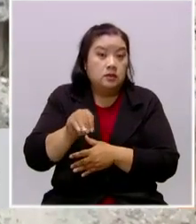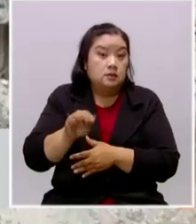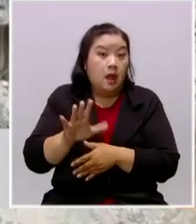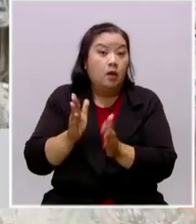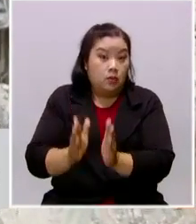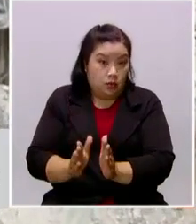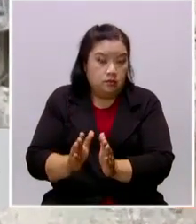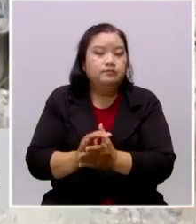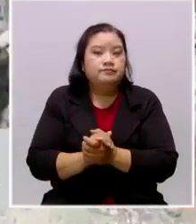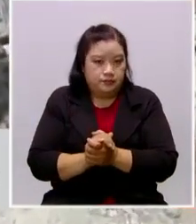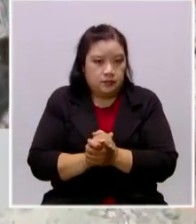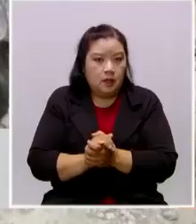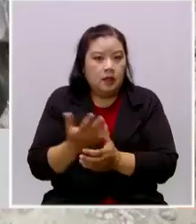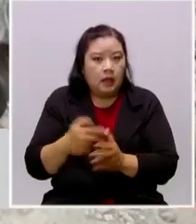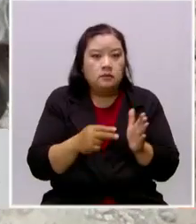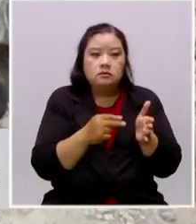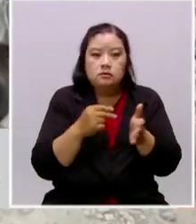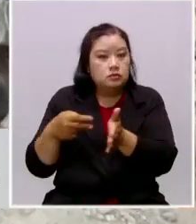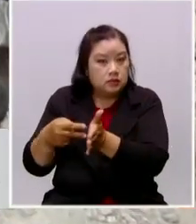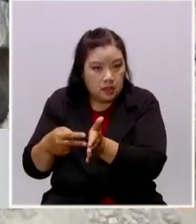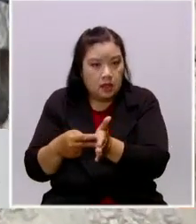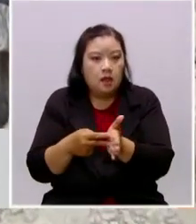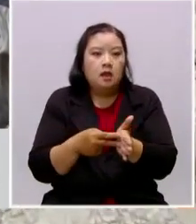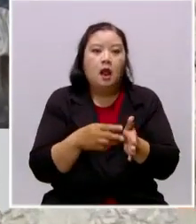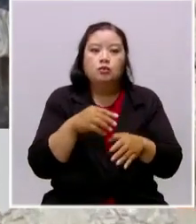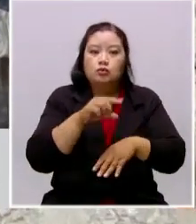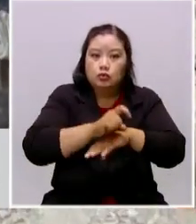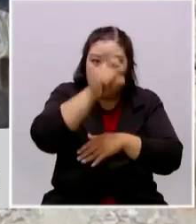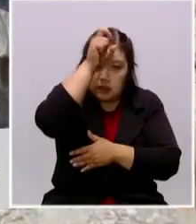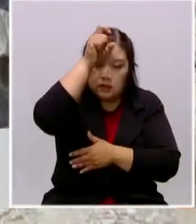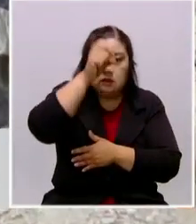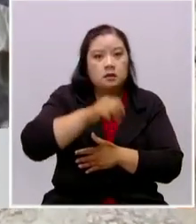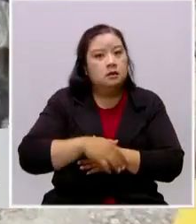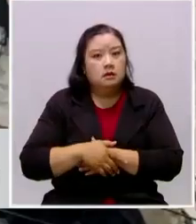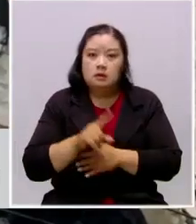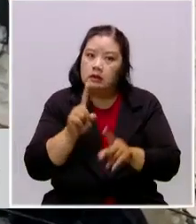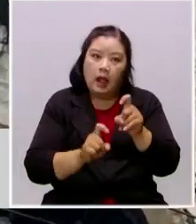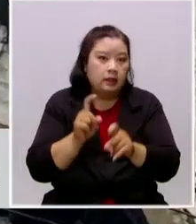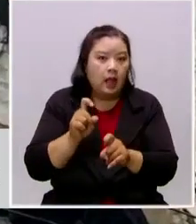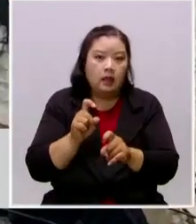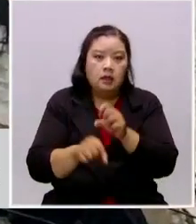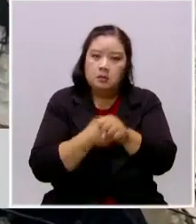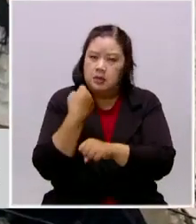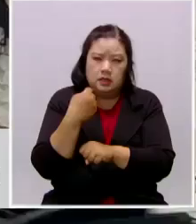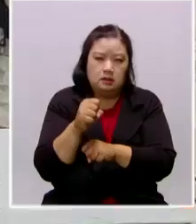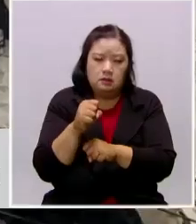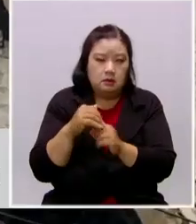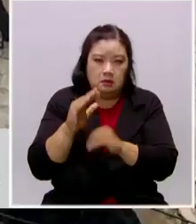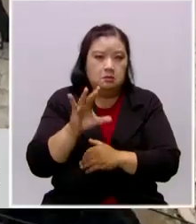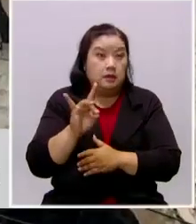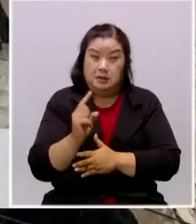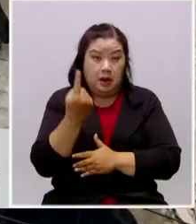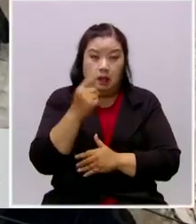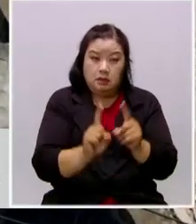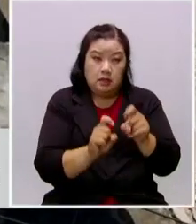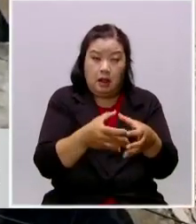คนนี่ถือว่าเป็นเหตุการณ์แผ่นดินไหวที่มีผู้เสียชีวิตมากที่สุดในรอบกว่า80ปีของตุรกีค่ะแล้วก็ยัง